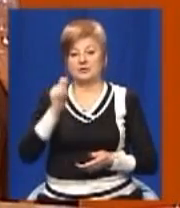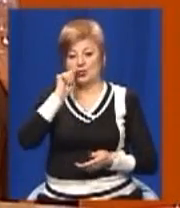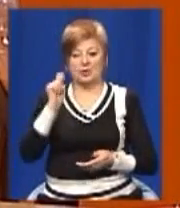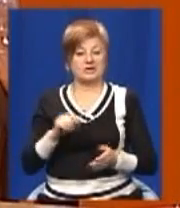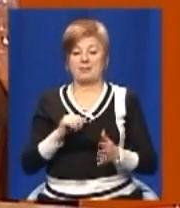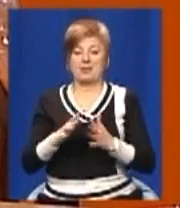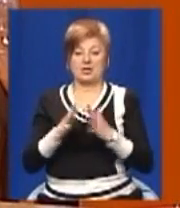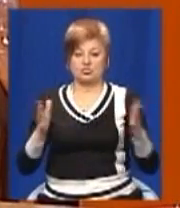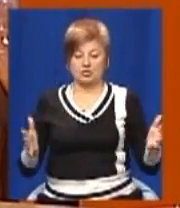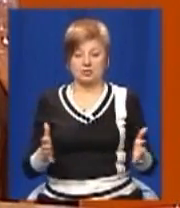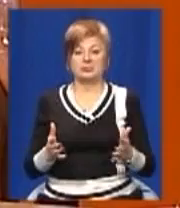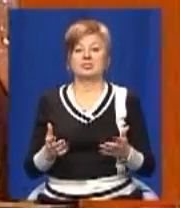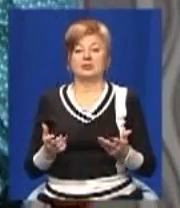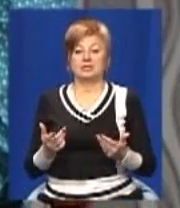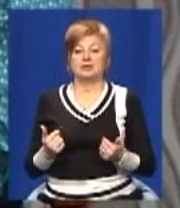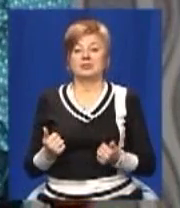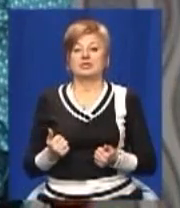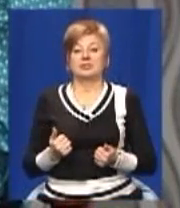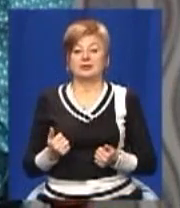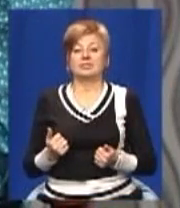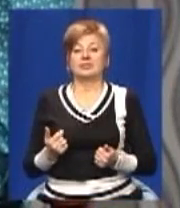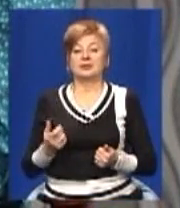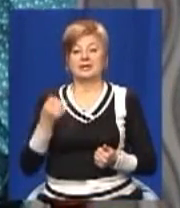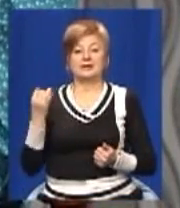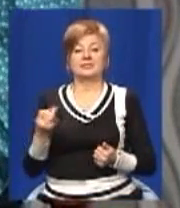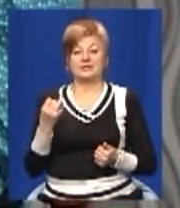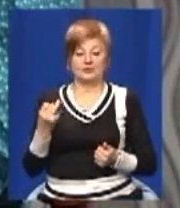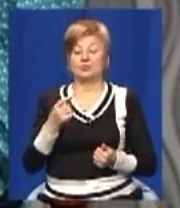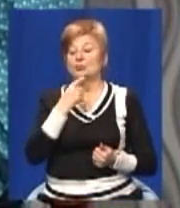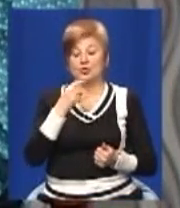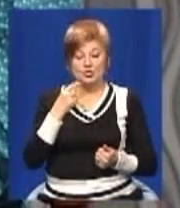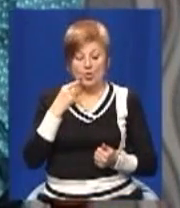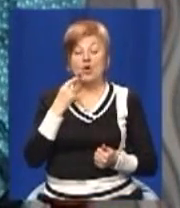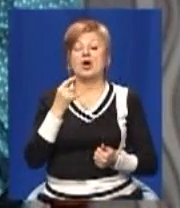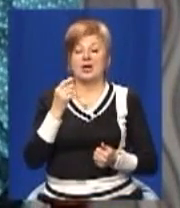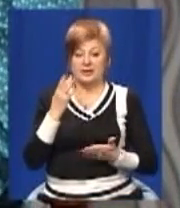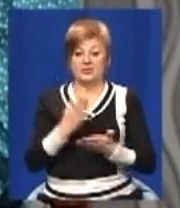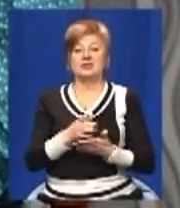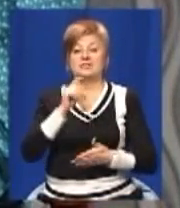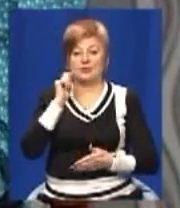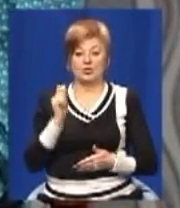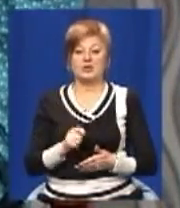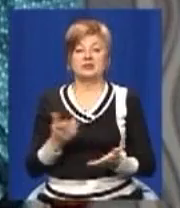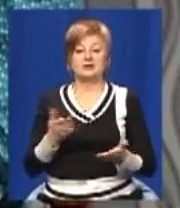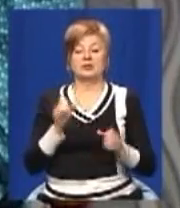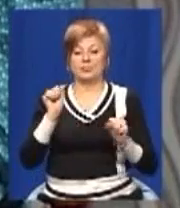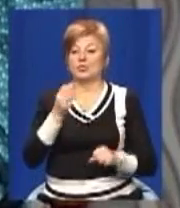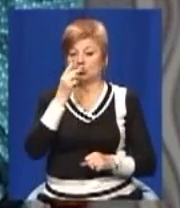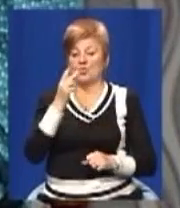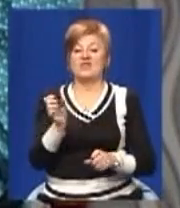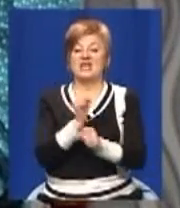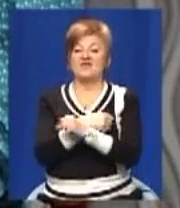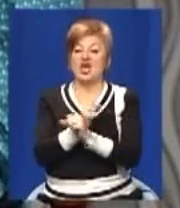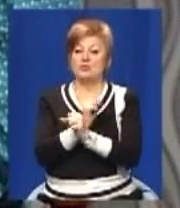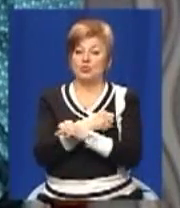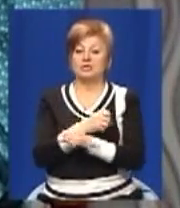України. Це, так, да, це згідно. Дуже багато зоопарків, ну не дуже багато, але є такі зоопарки, де можна побачити